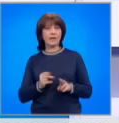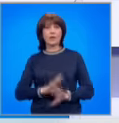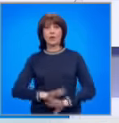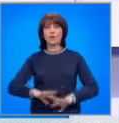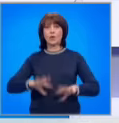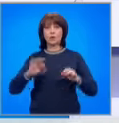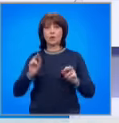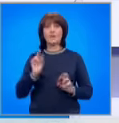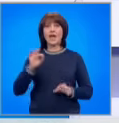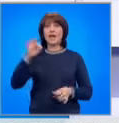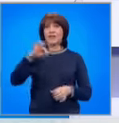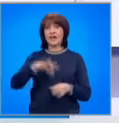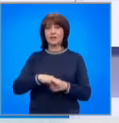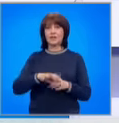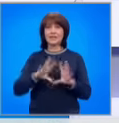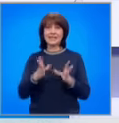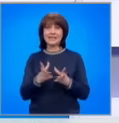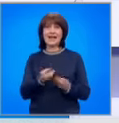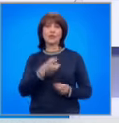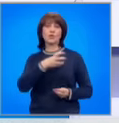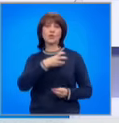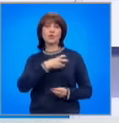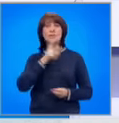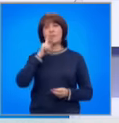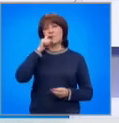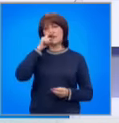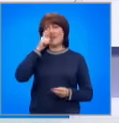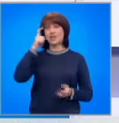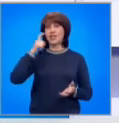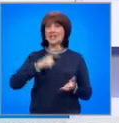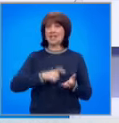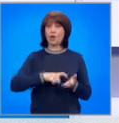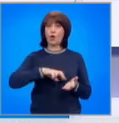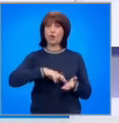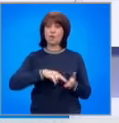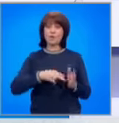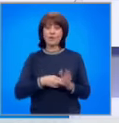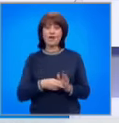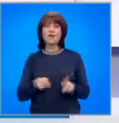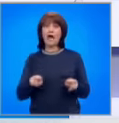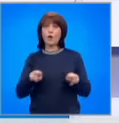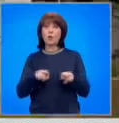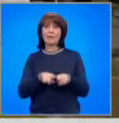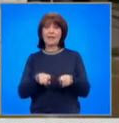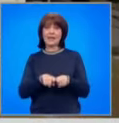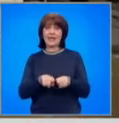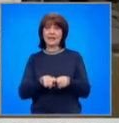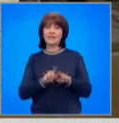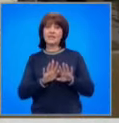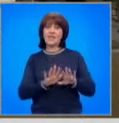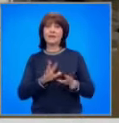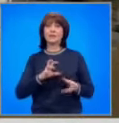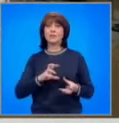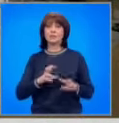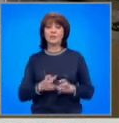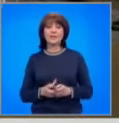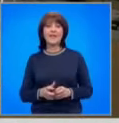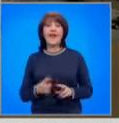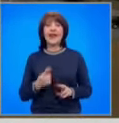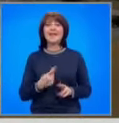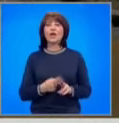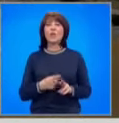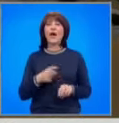да гласуват заедно с ГЕРБ при важни законопроекти, ако съвпадат с тяхната политика. Според Николай Денков